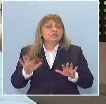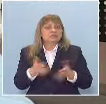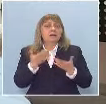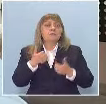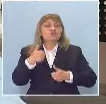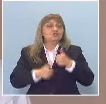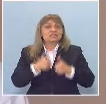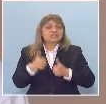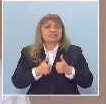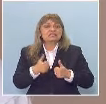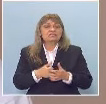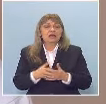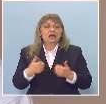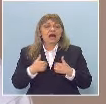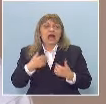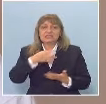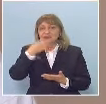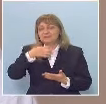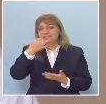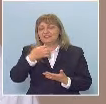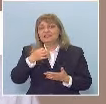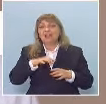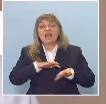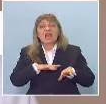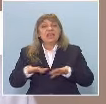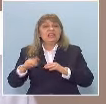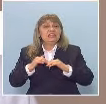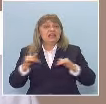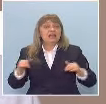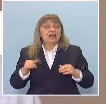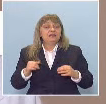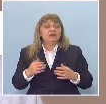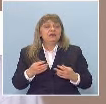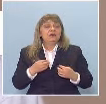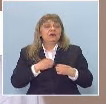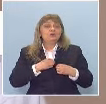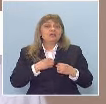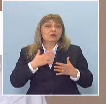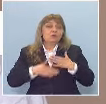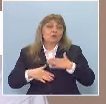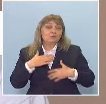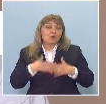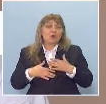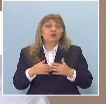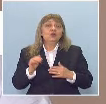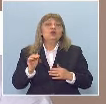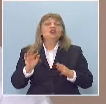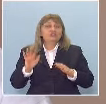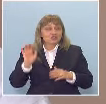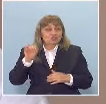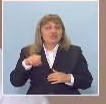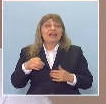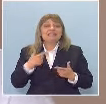започна състезанието. Аз съм свикнала онлайн и я усетих по-спокойно, но щях да се